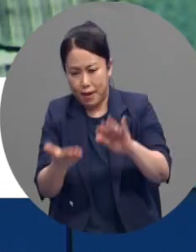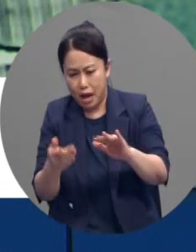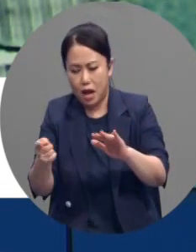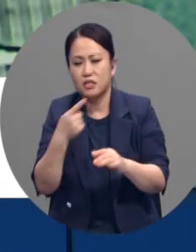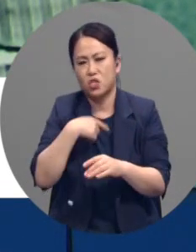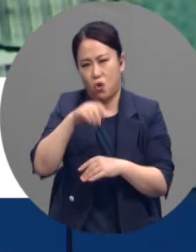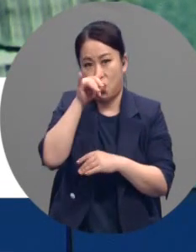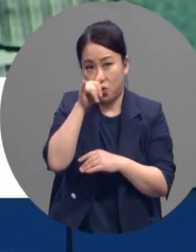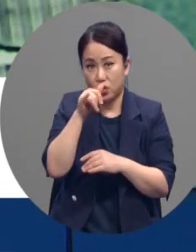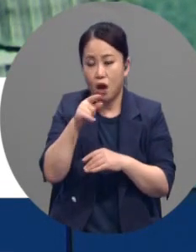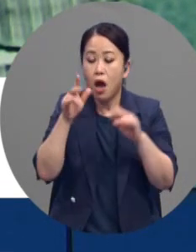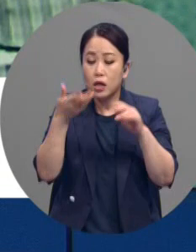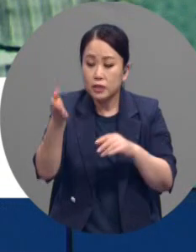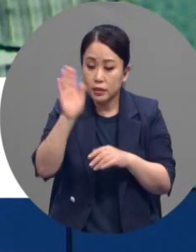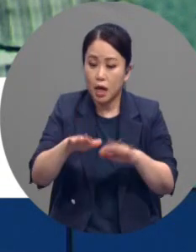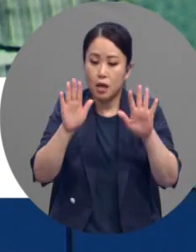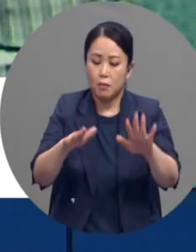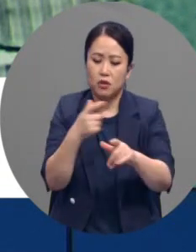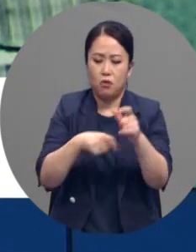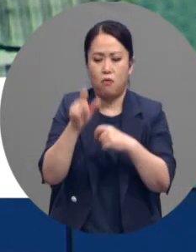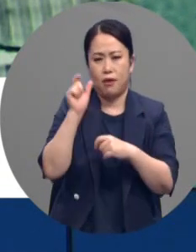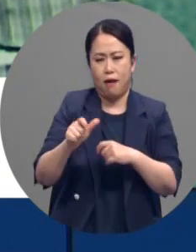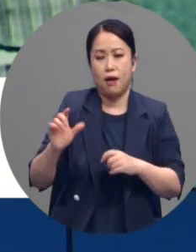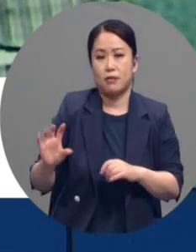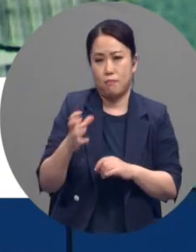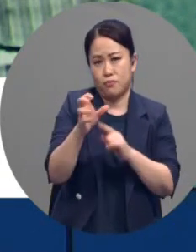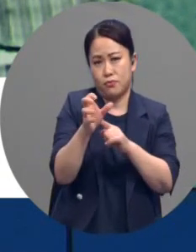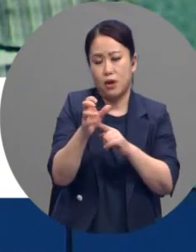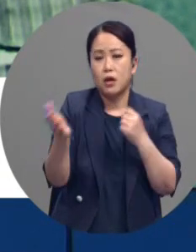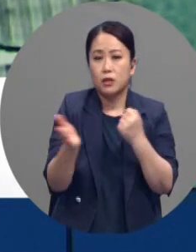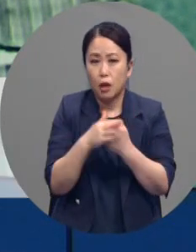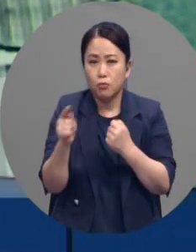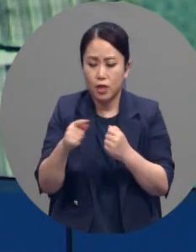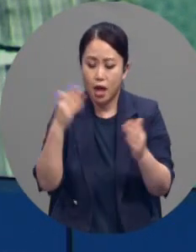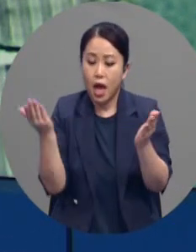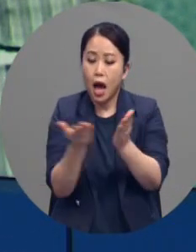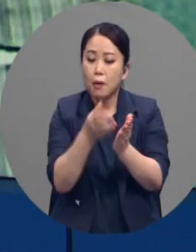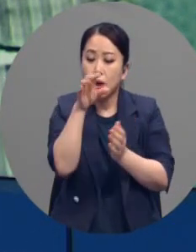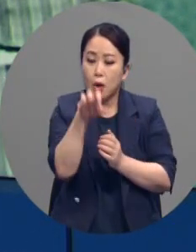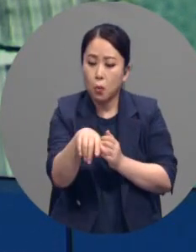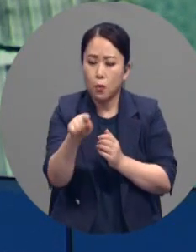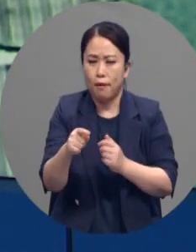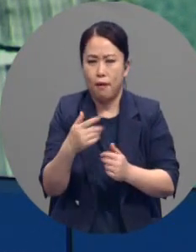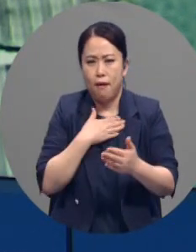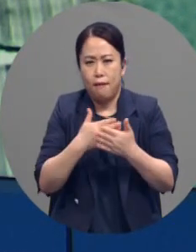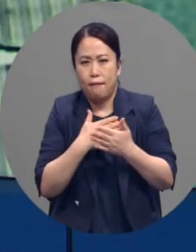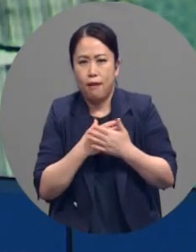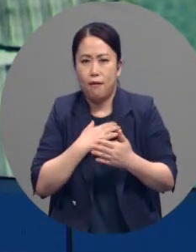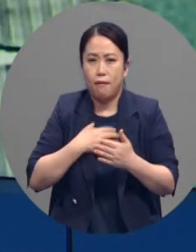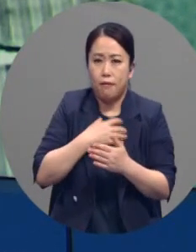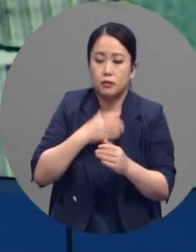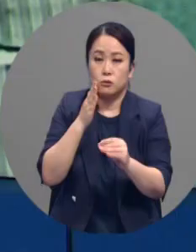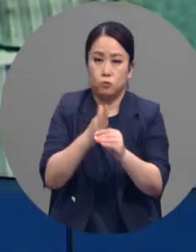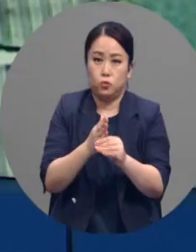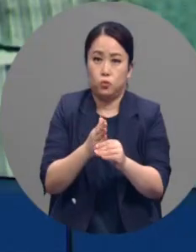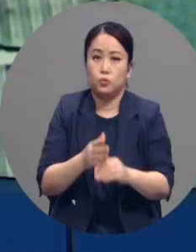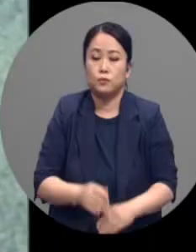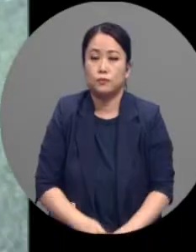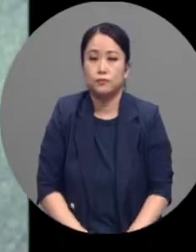이번 태풍은 당시보다 더 강력할 것으로 예상되면서 항만 당국이 바짝 긴장하고 있습니다. 김윤아 기자가 보도합니다.